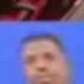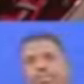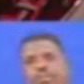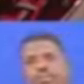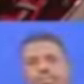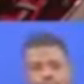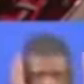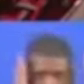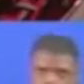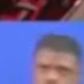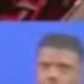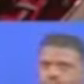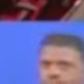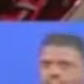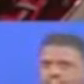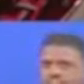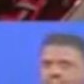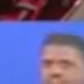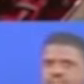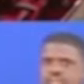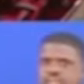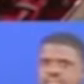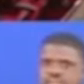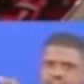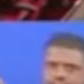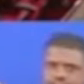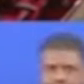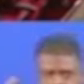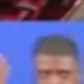Mheshimiwa Fatma Abubakar Mwasa Kagera.